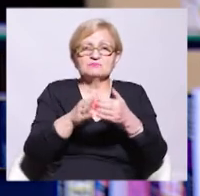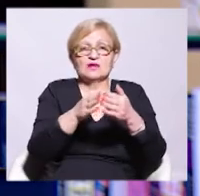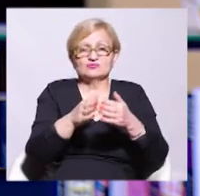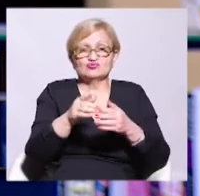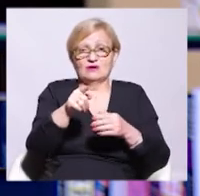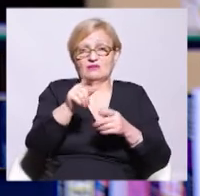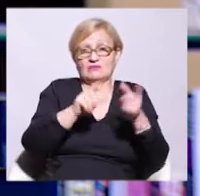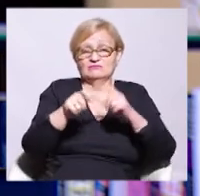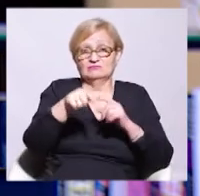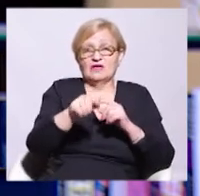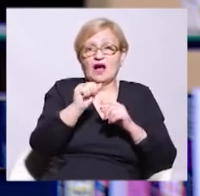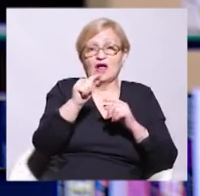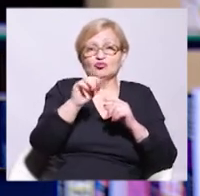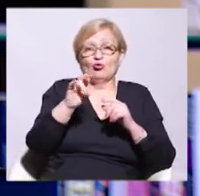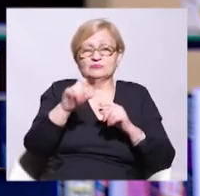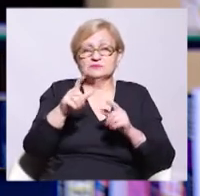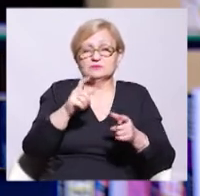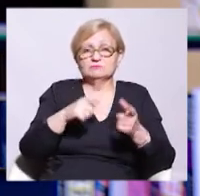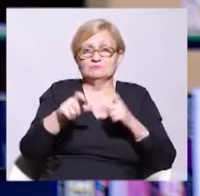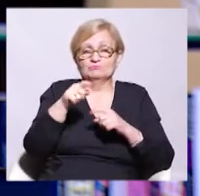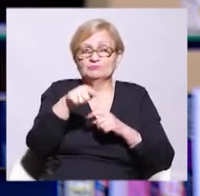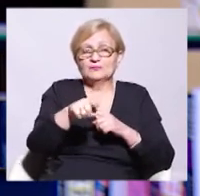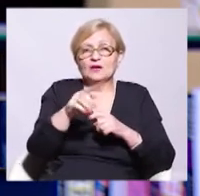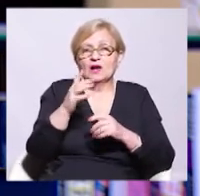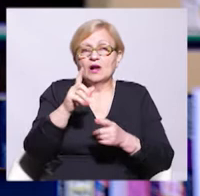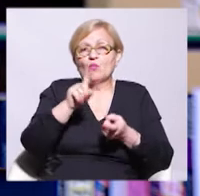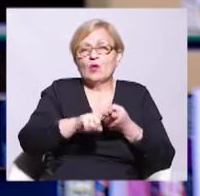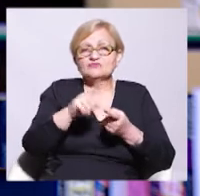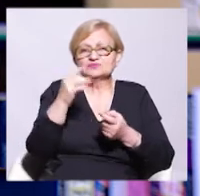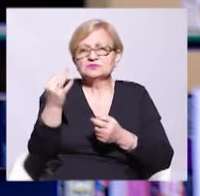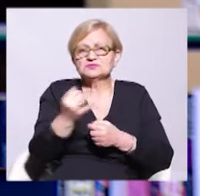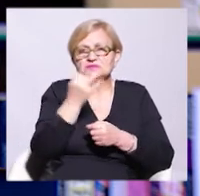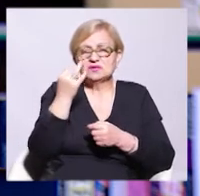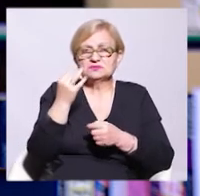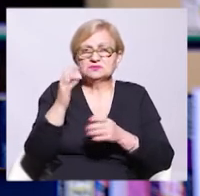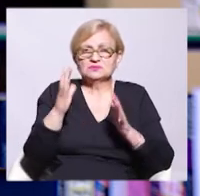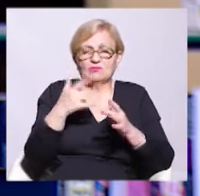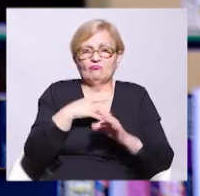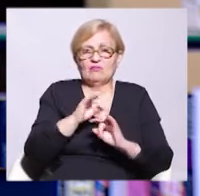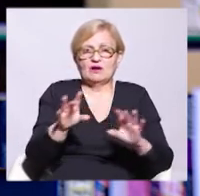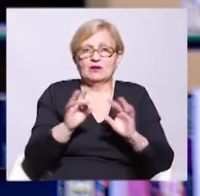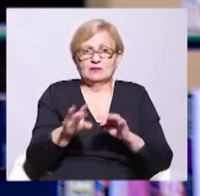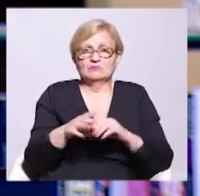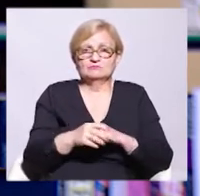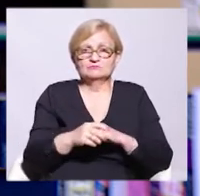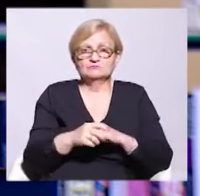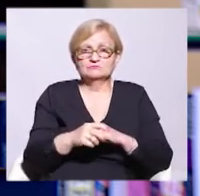ჩვენს წინაპრებს ერთი საკვირველი ამბავიც უკავშირდება, რომელსაც მე ახლა